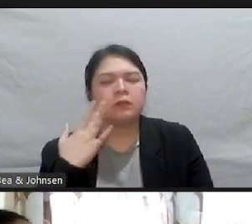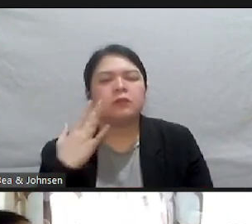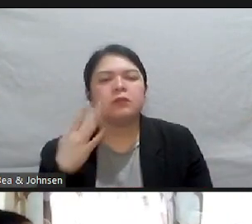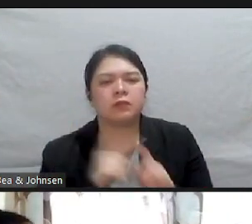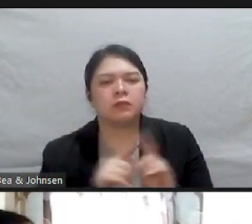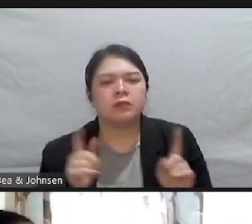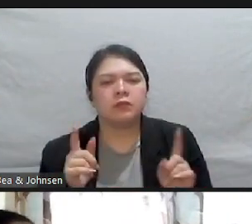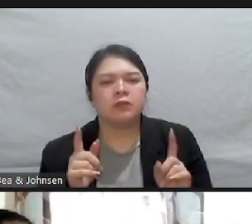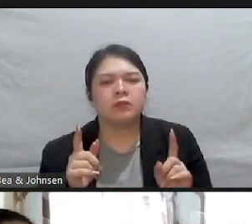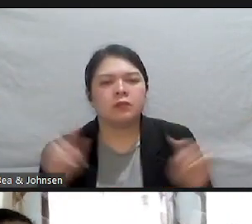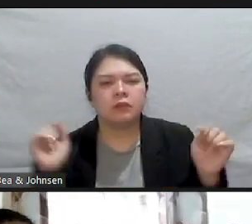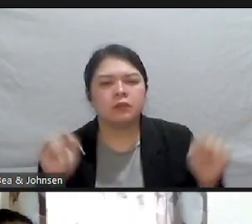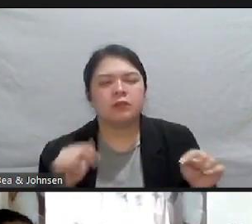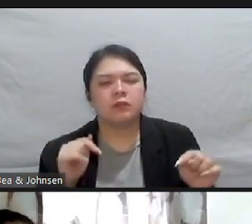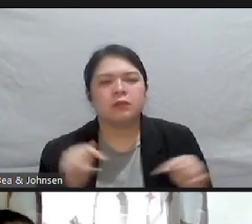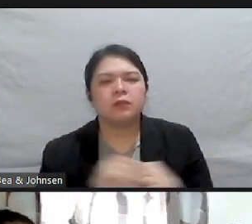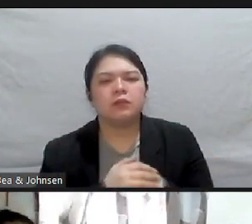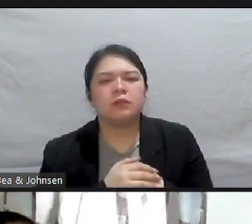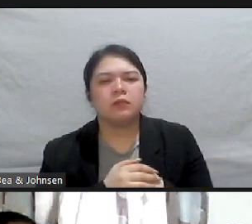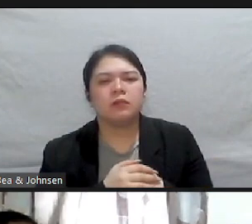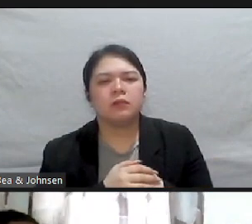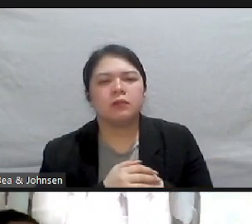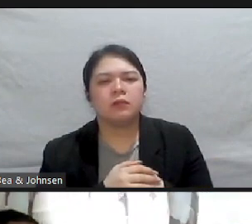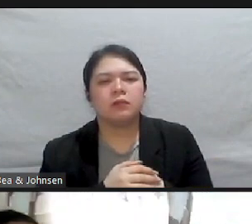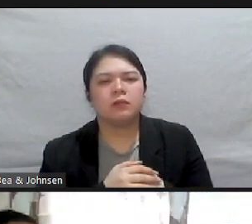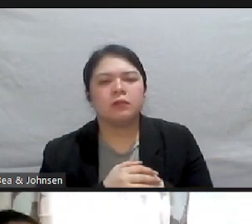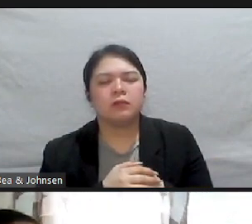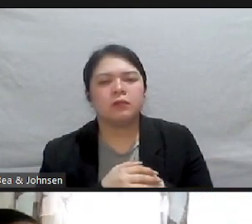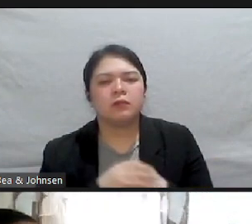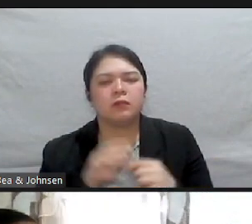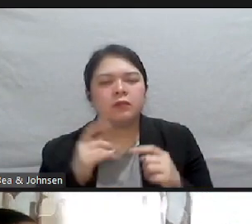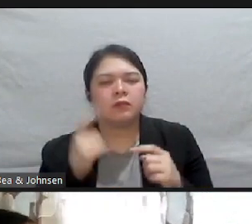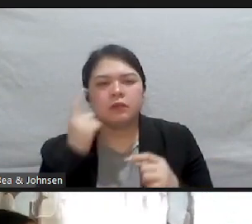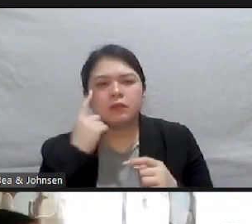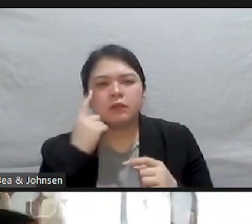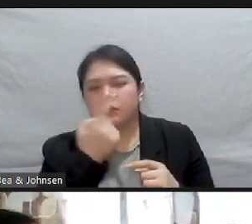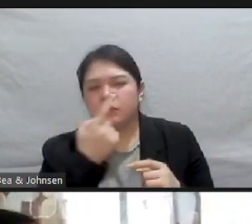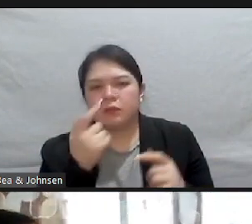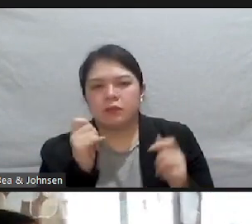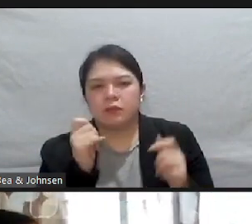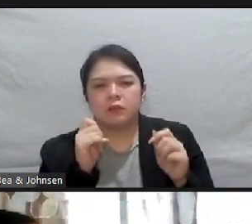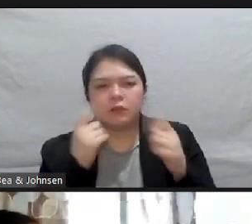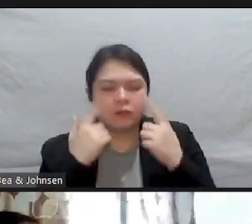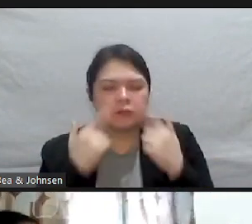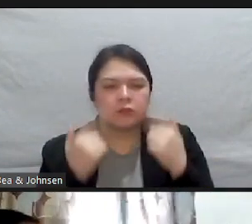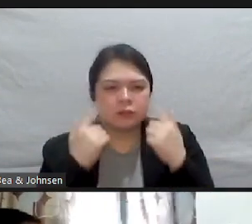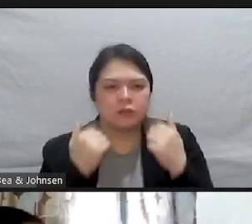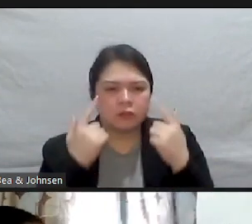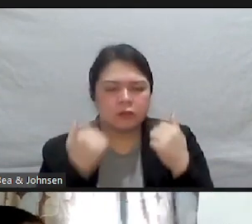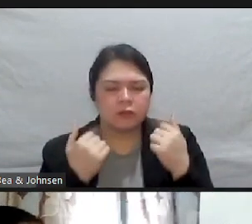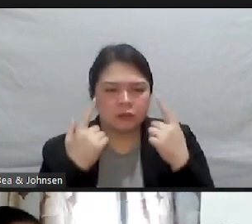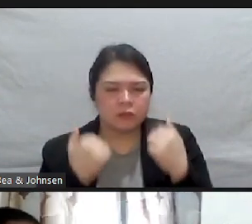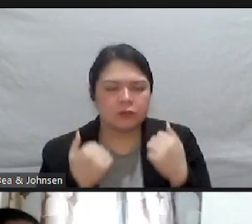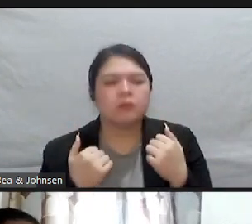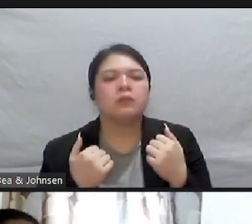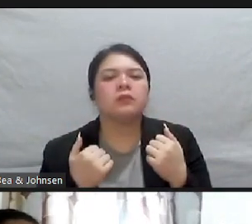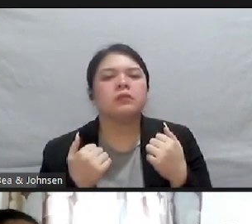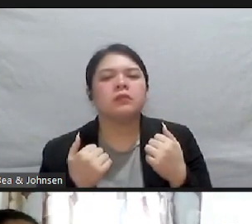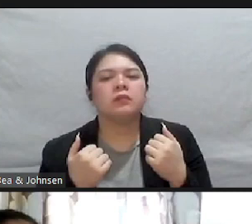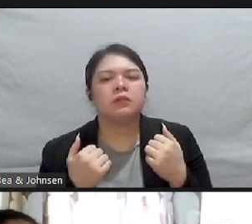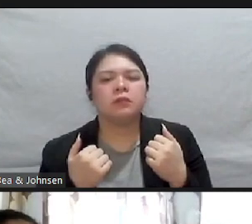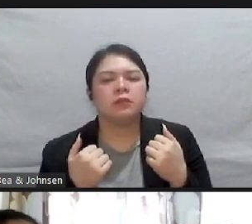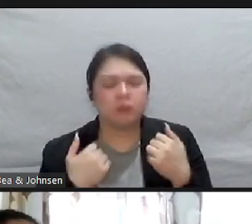anyway, nakita niya na, nabuksan yung mata niya at isa raw ay umiyak na umiyak. At mula, at dahil